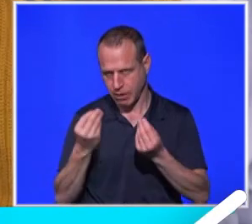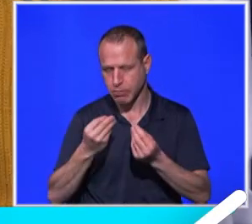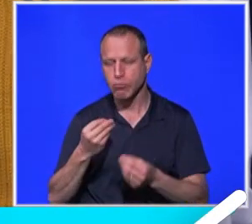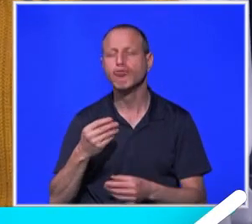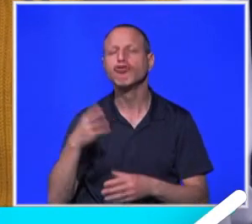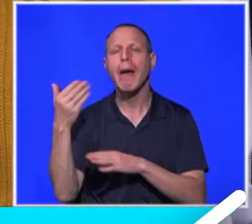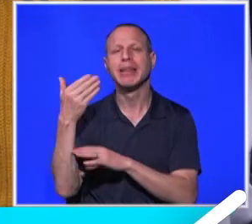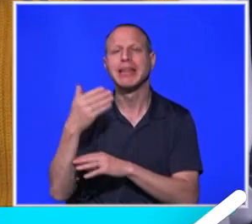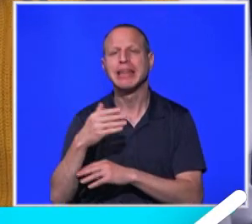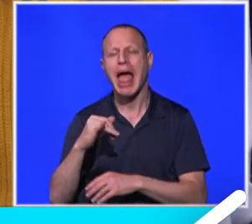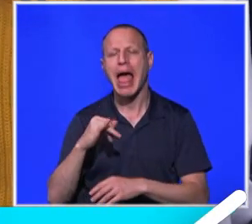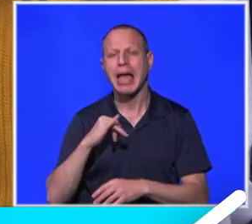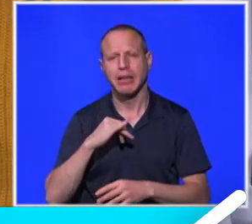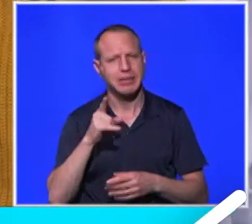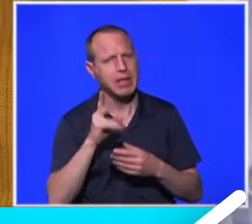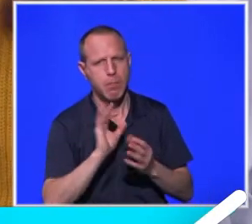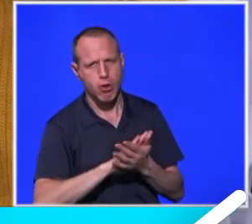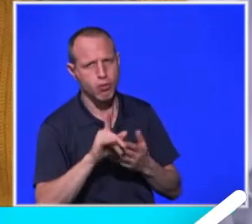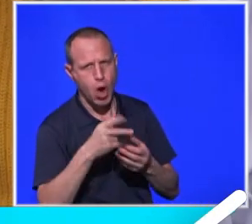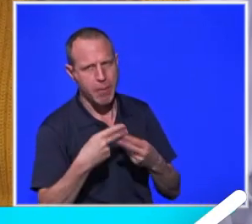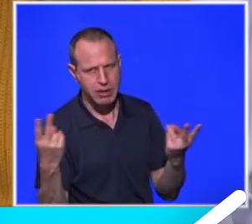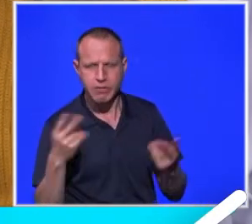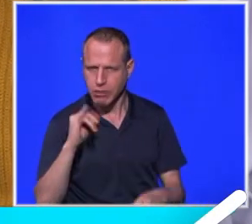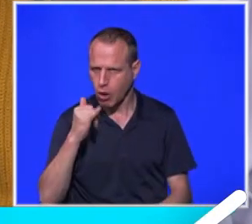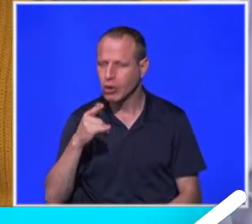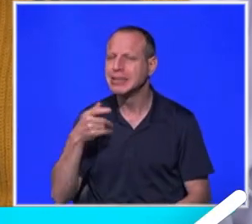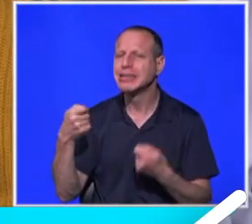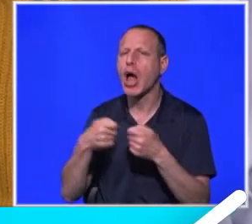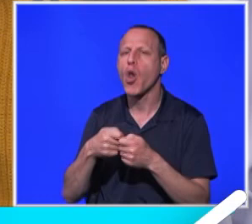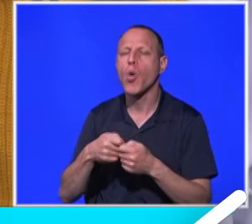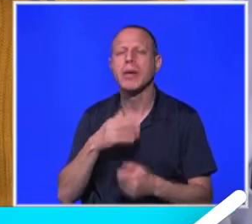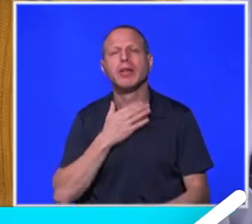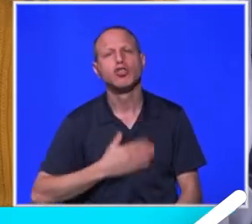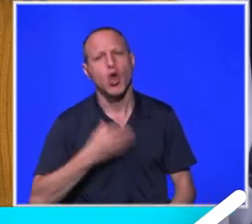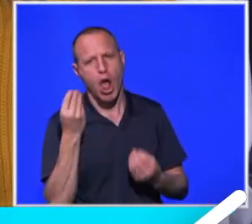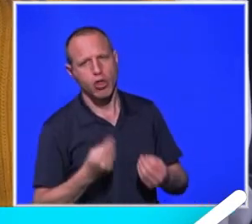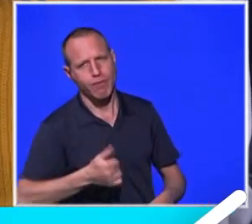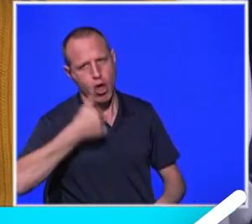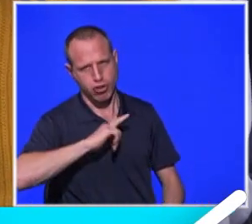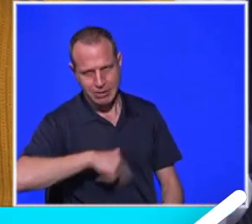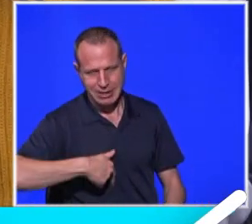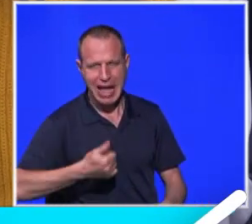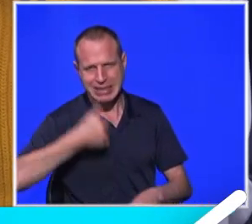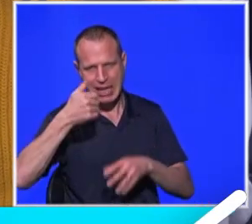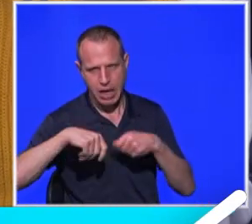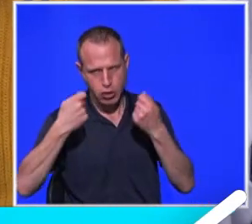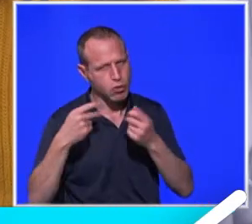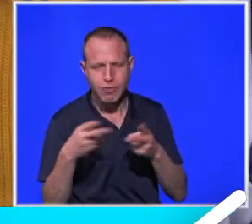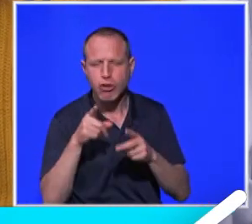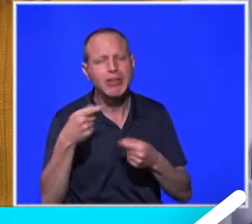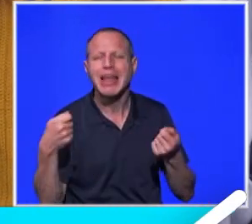המדינה, לדאוג... זה, נכון, זה תלוי ברצונו הטוב של ראש העיר, של שר החינוך. אי אפשר שזה יהיה